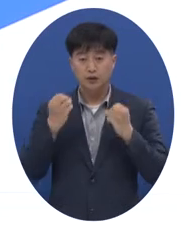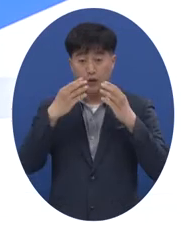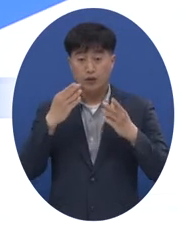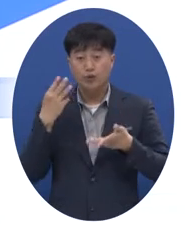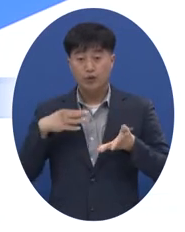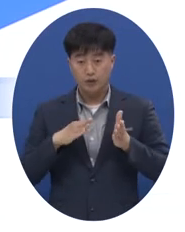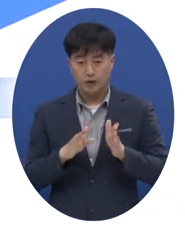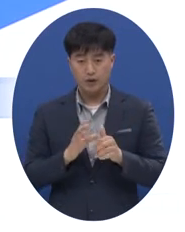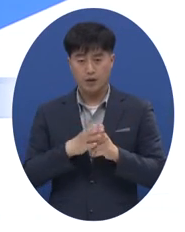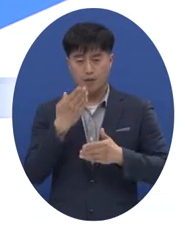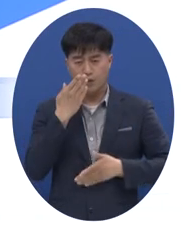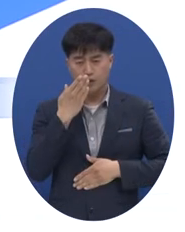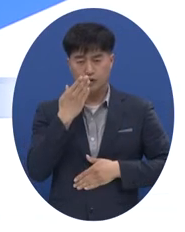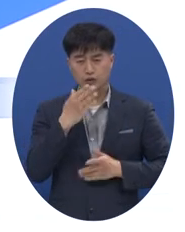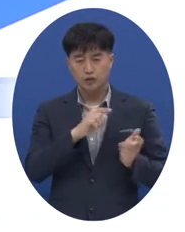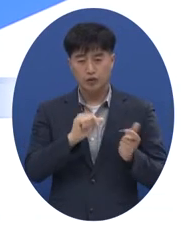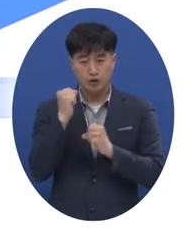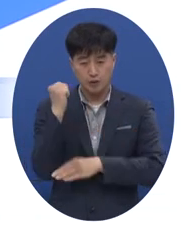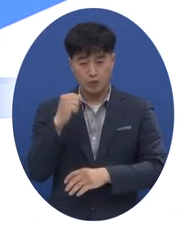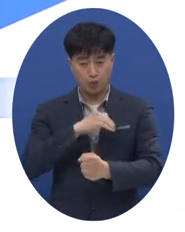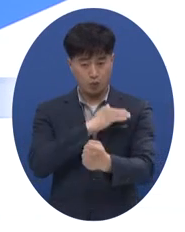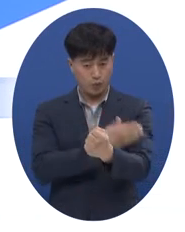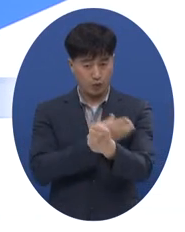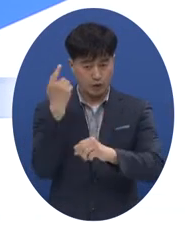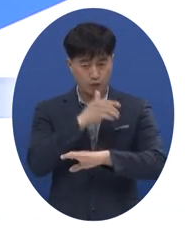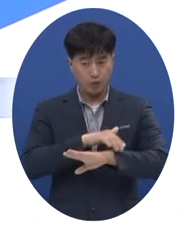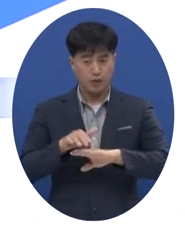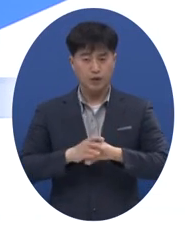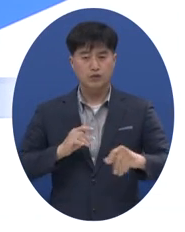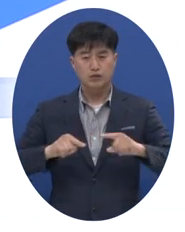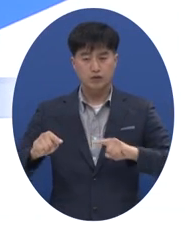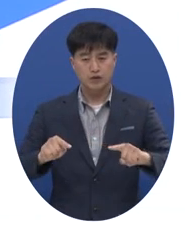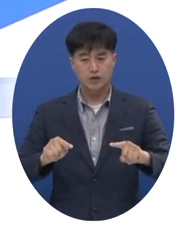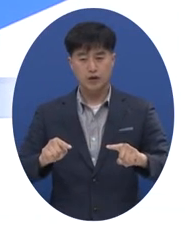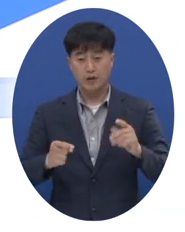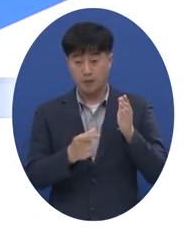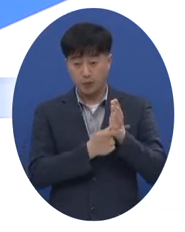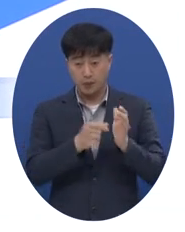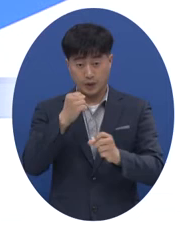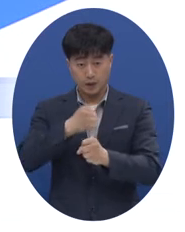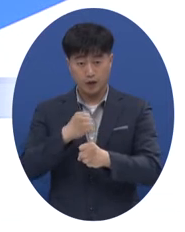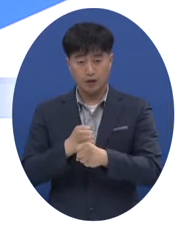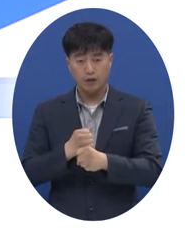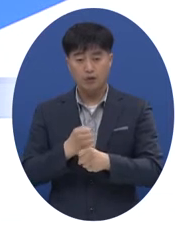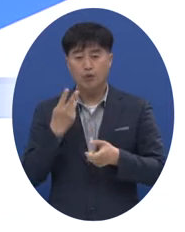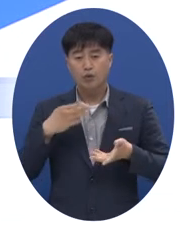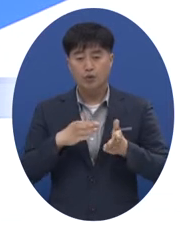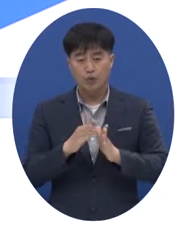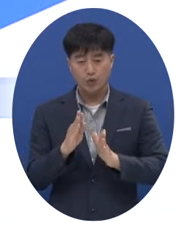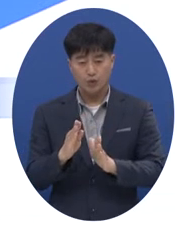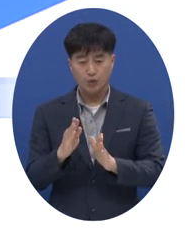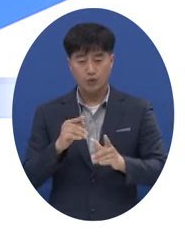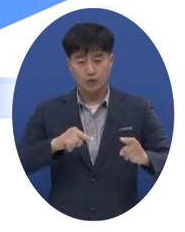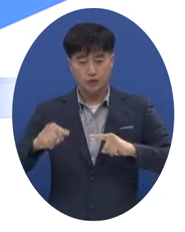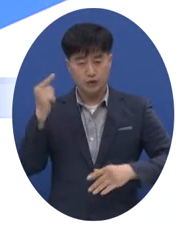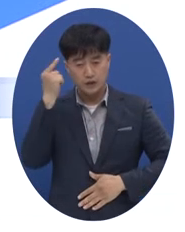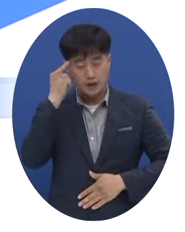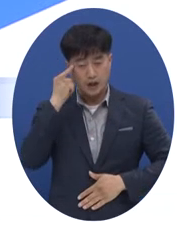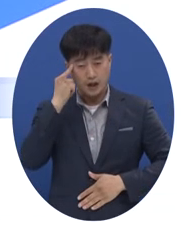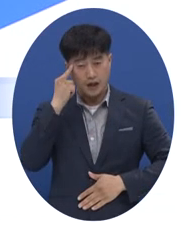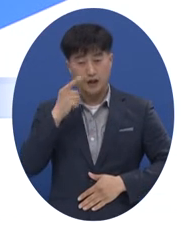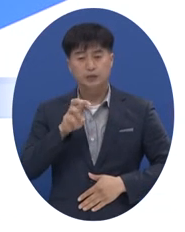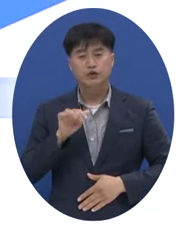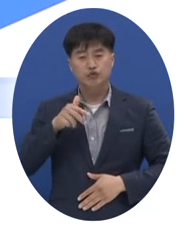경기, 먹거리 기본권 전략으로 정책을 브랜드화하였으며 도정 철학과